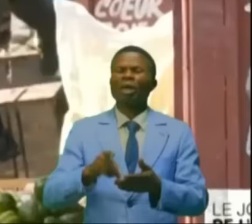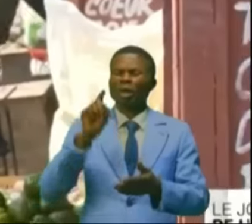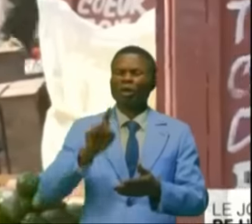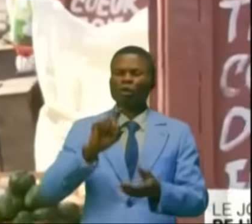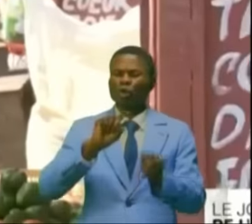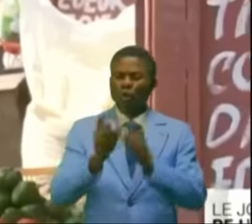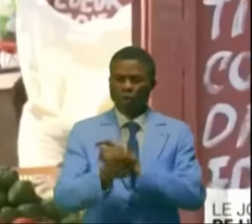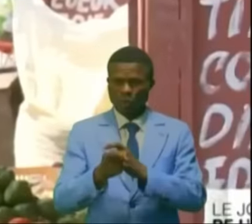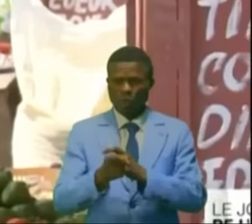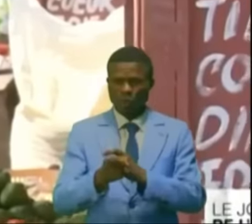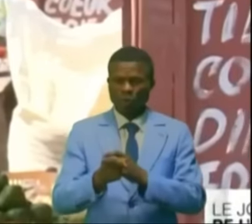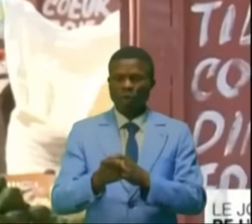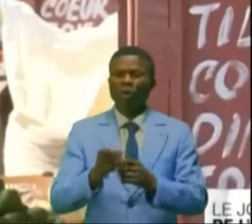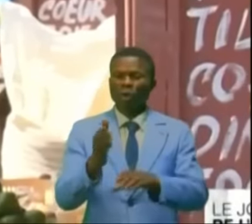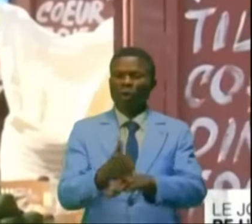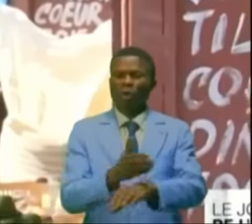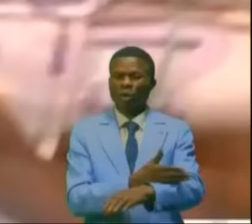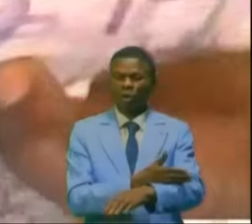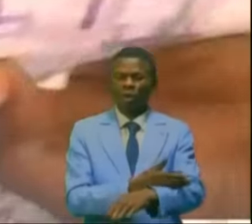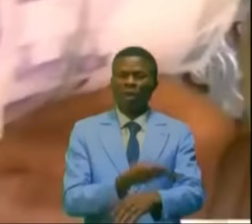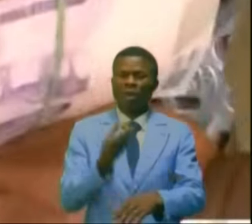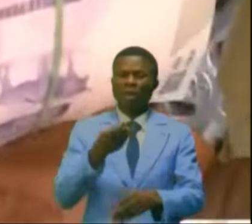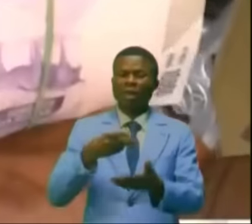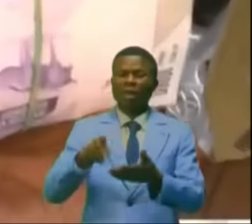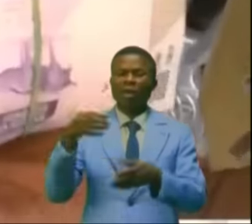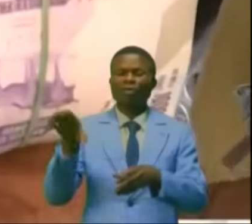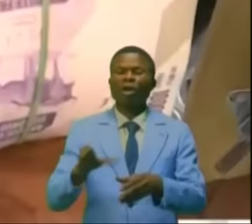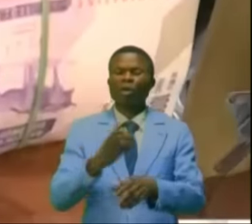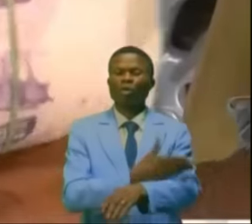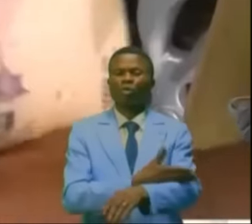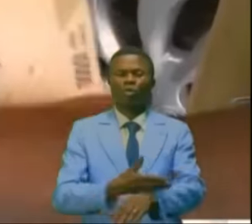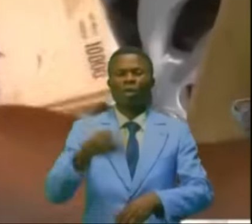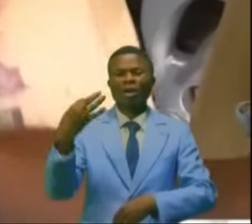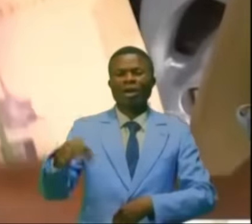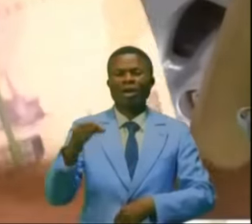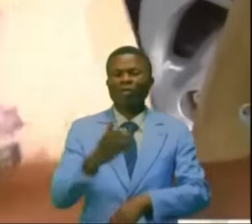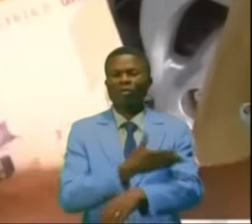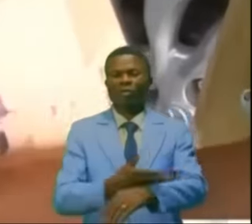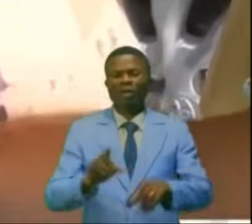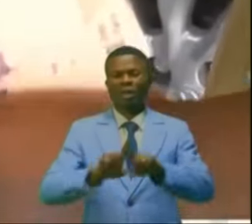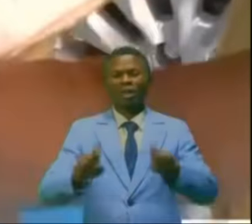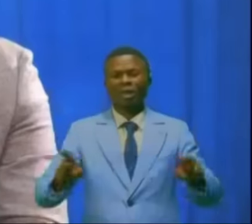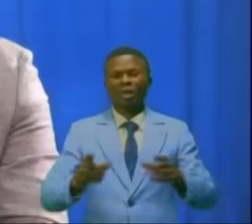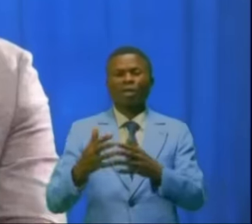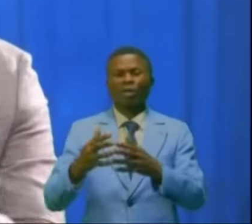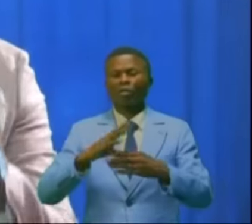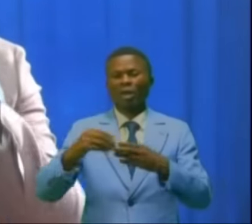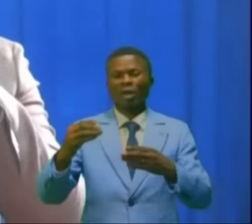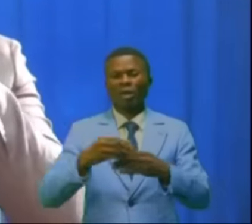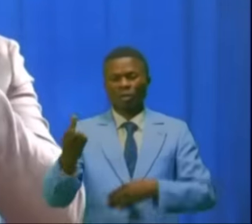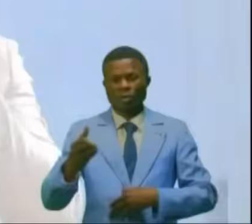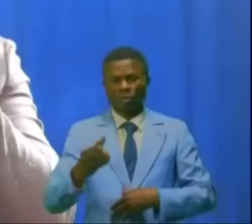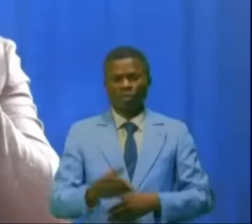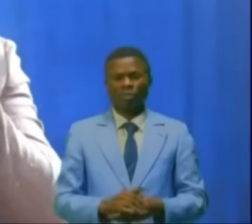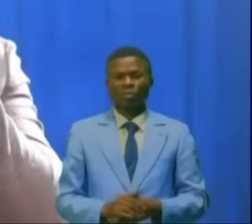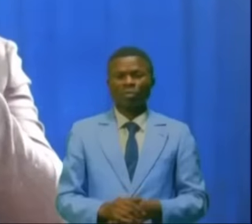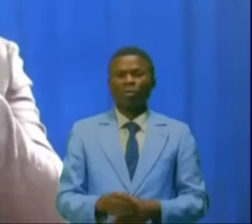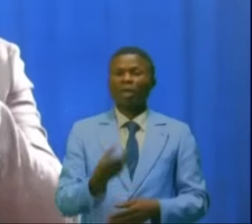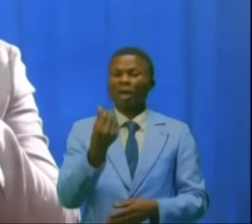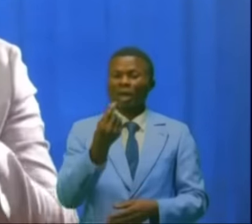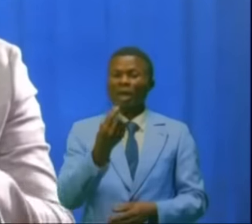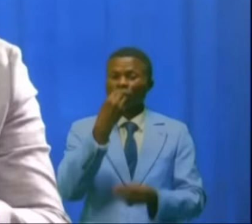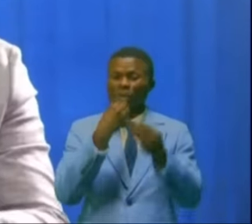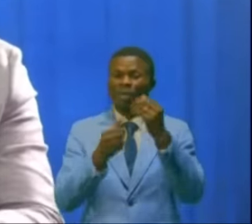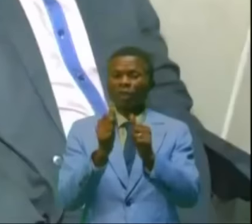d'achat qui a pris un coup avec la dépréciation du franc congolais par rapport au dollar américain. Le panier, la ménagère a pris un coup